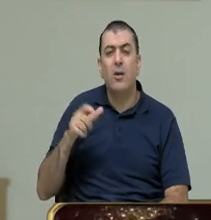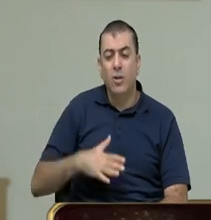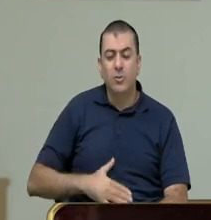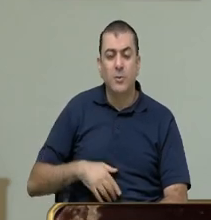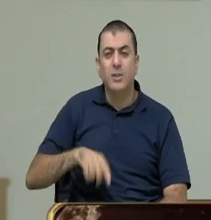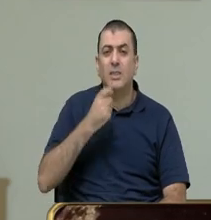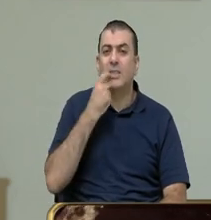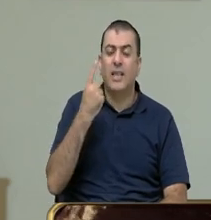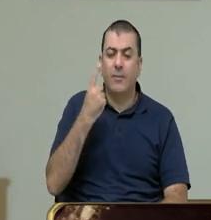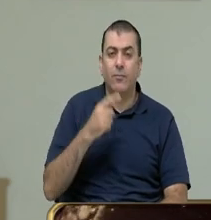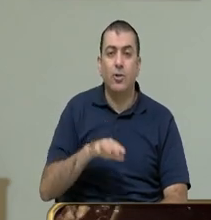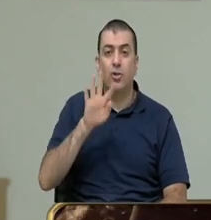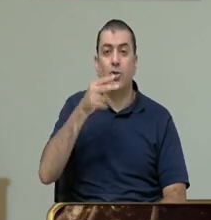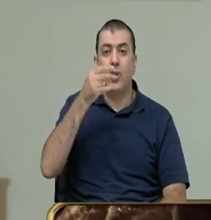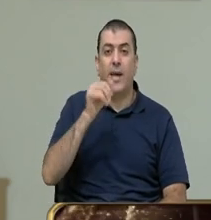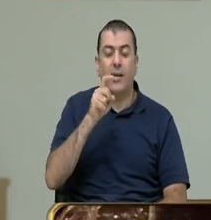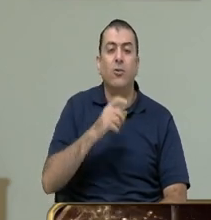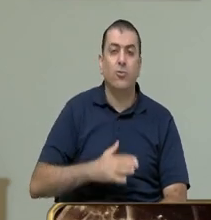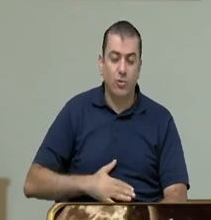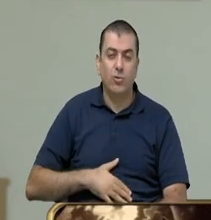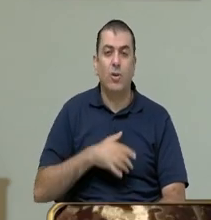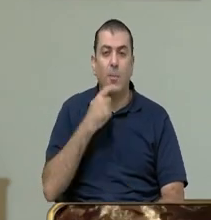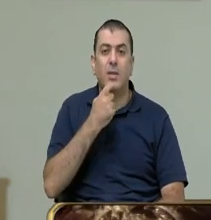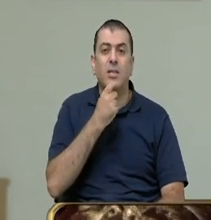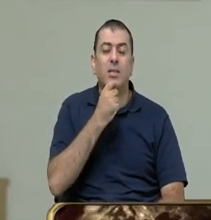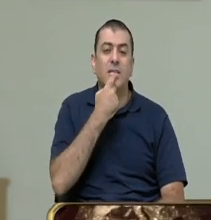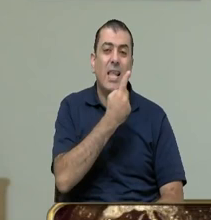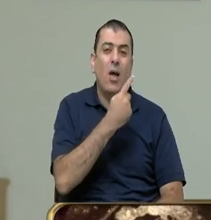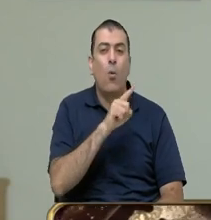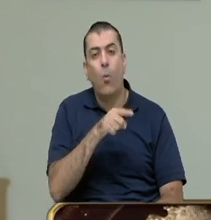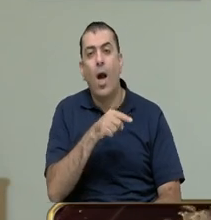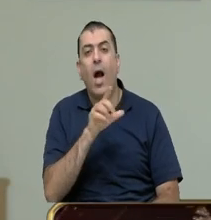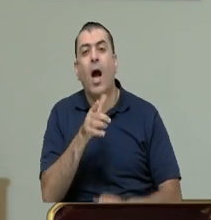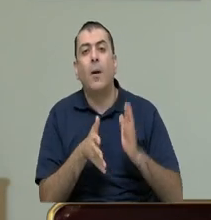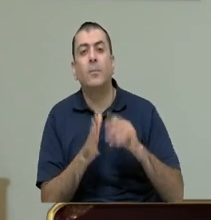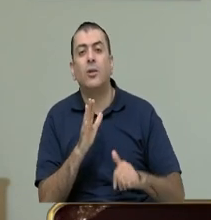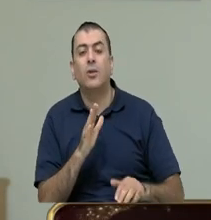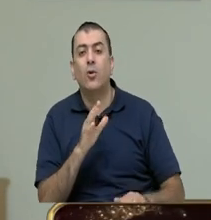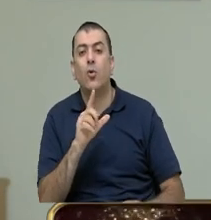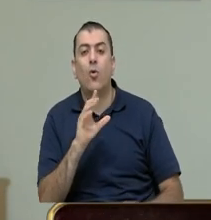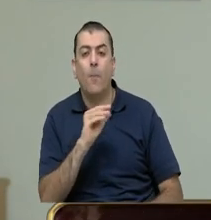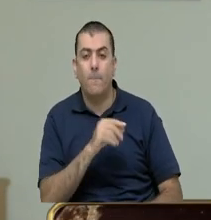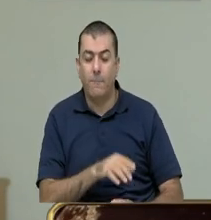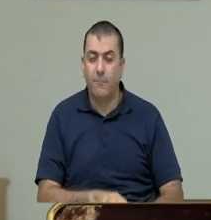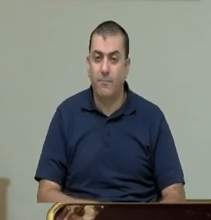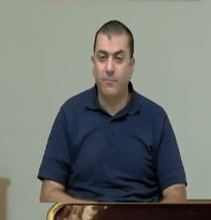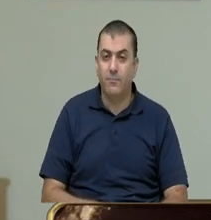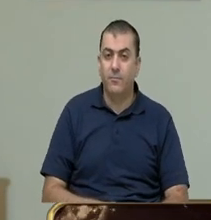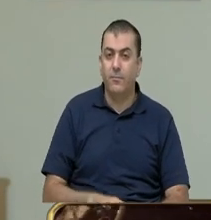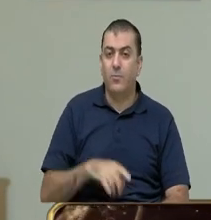ومن ماده الشعير بكفينا 12 شهر ونص تقريبا تعتبر دائما الاردن من الدول